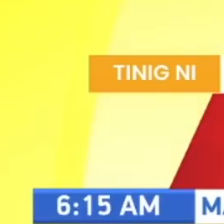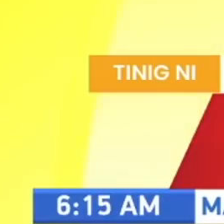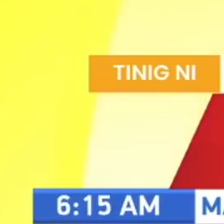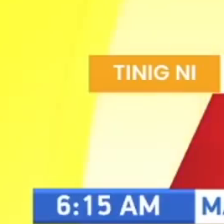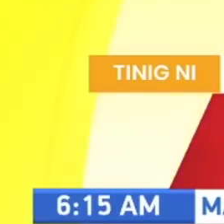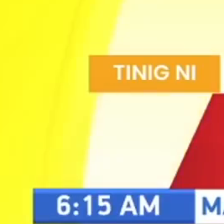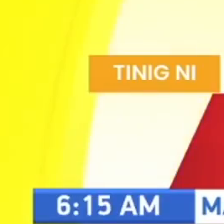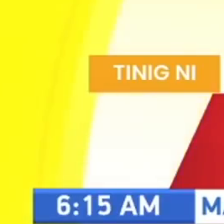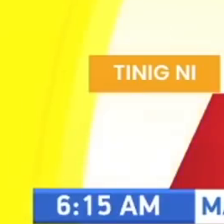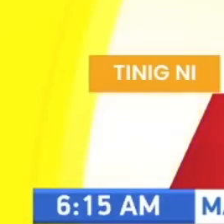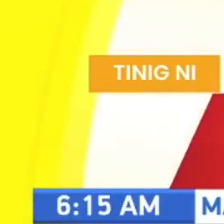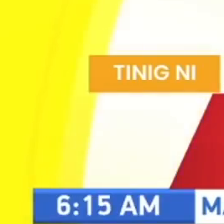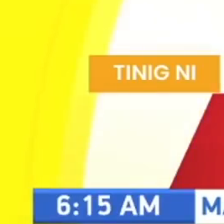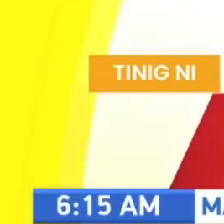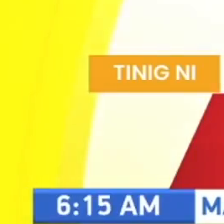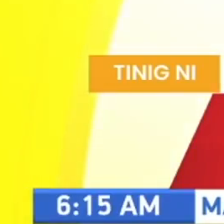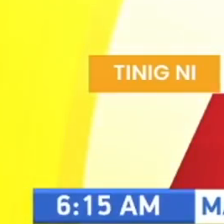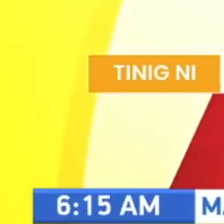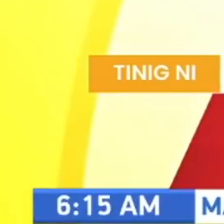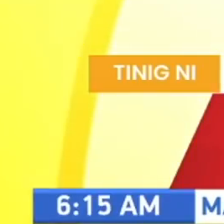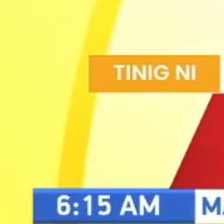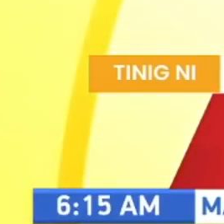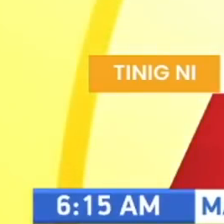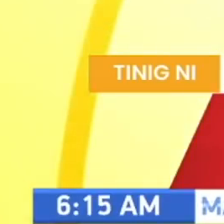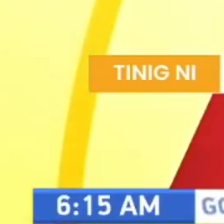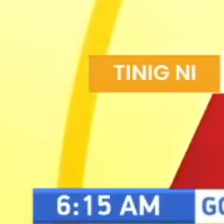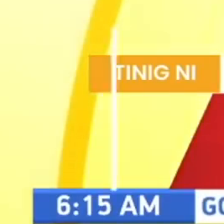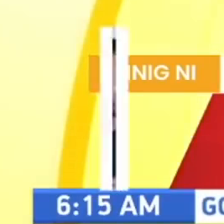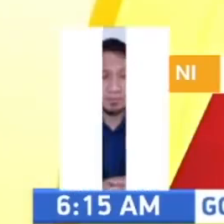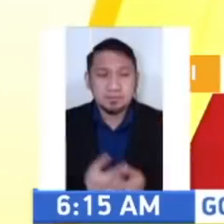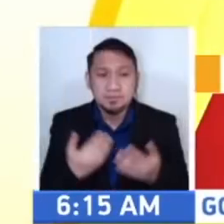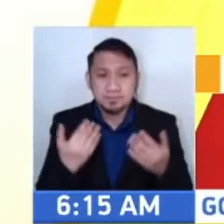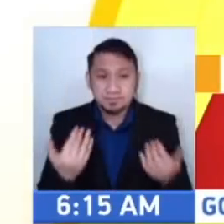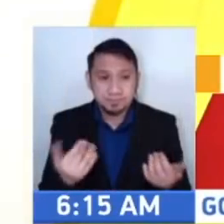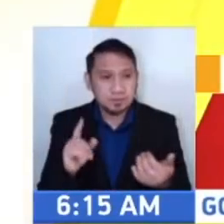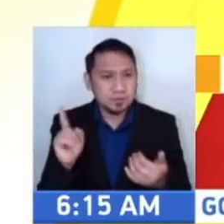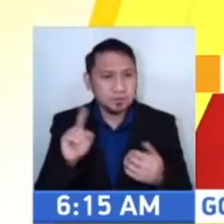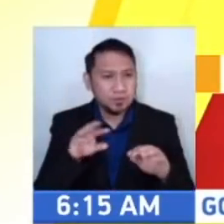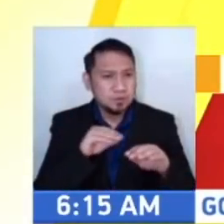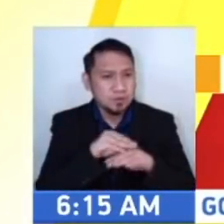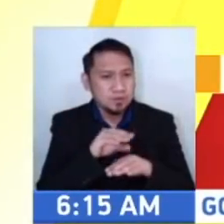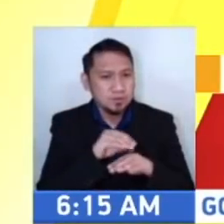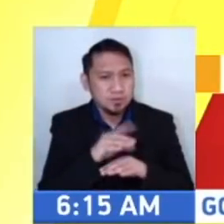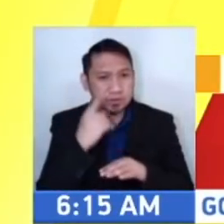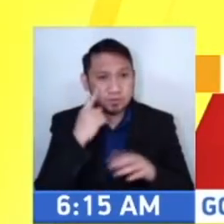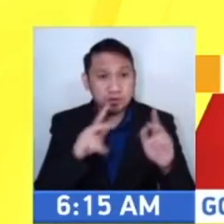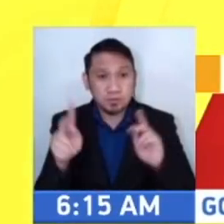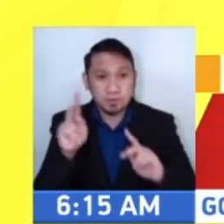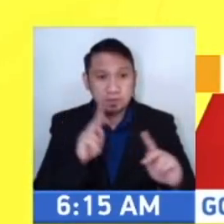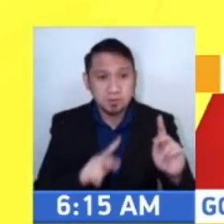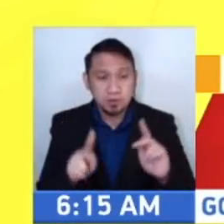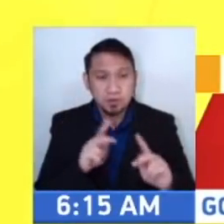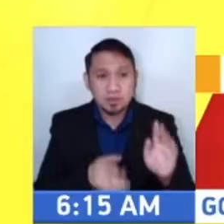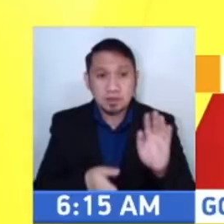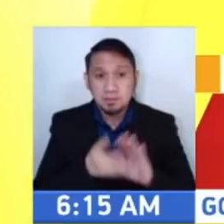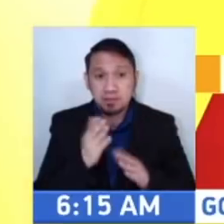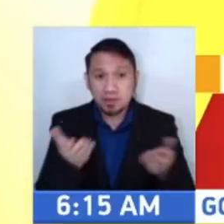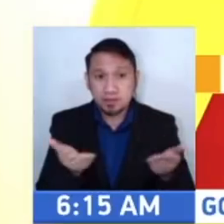Huli na lang, sir. Very briefly, ano pong mapapayo natin sa mga kababayan natin na daraan po dito sa North Luzon Expressway ngayon pong